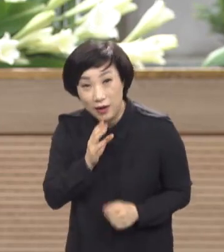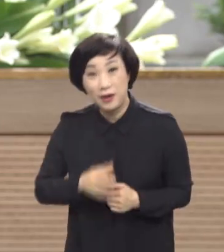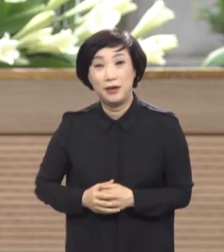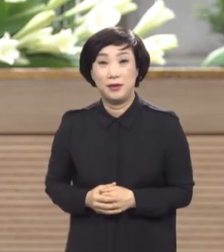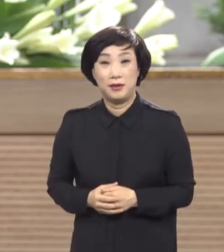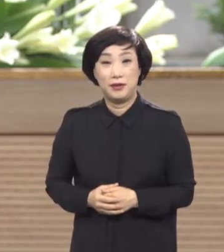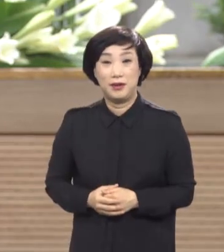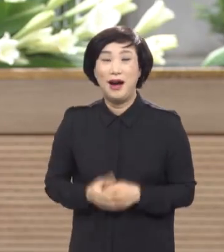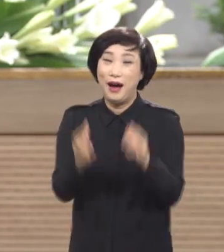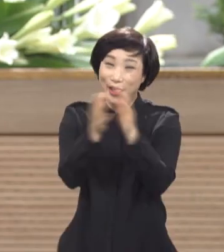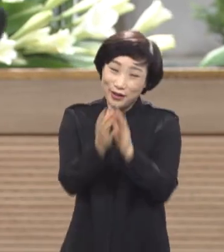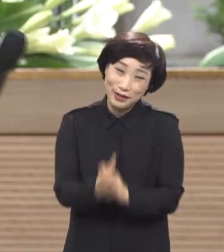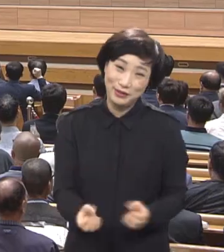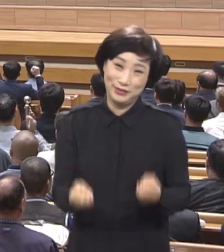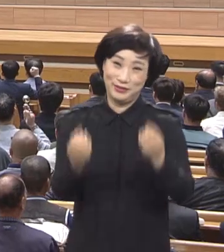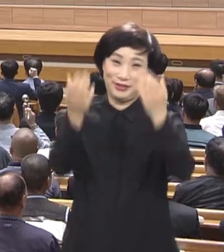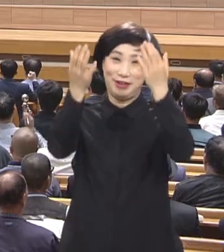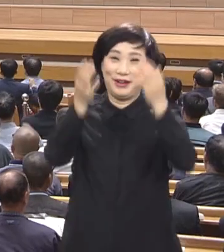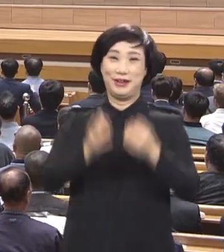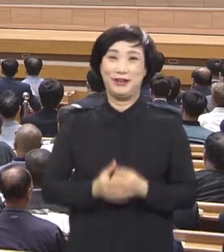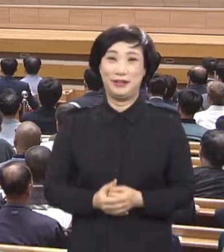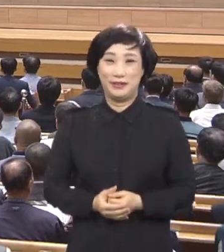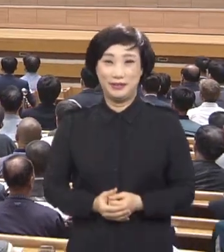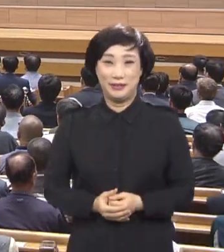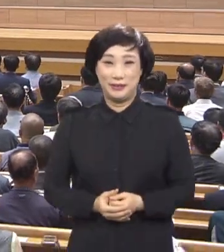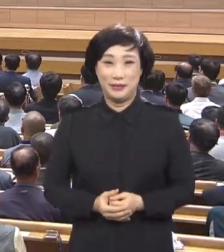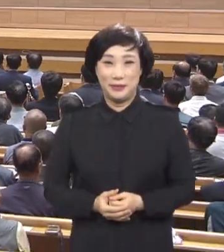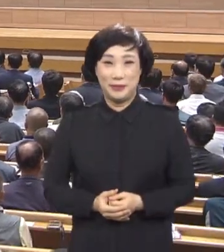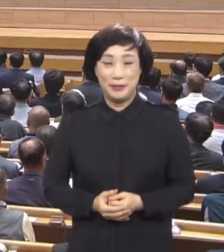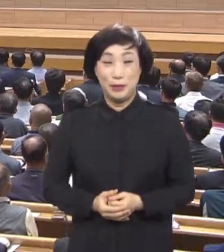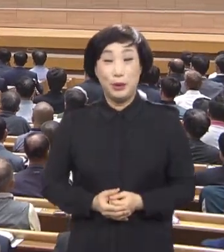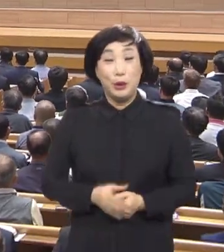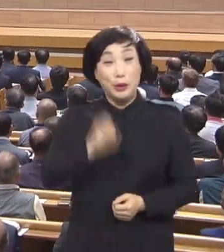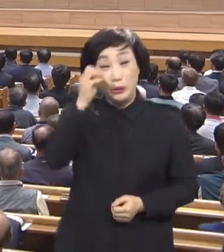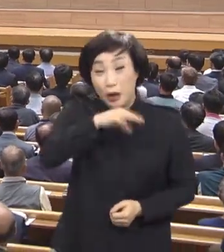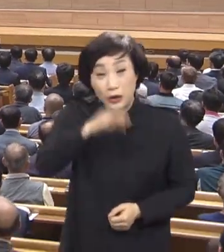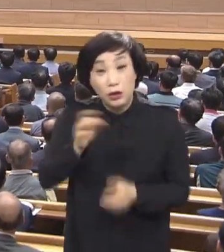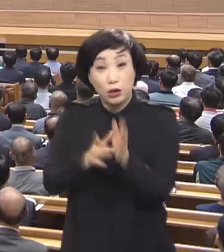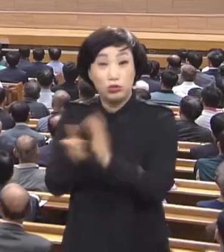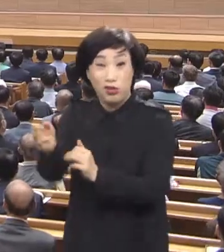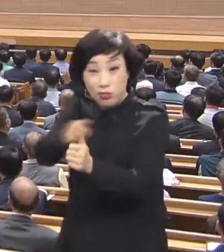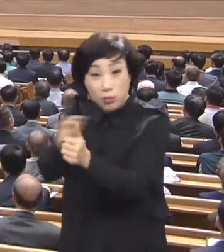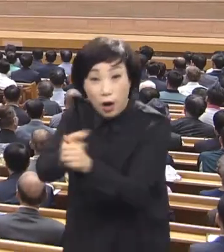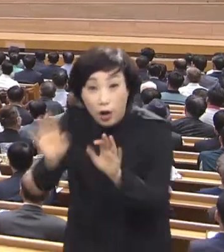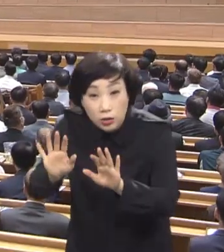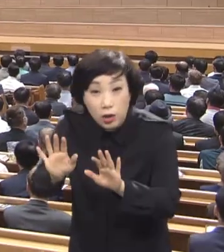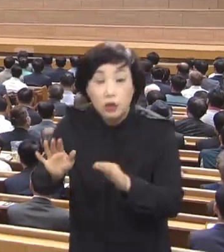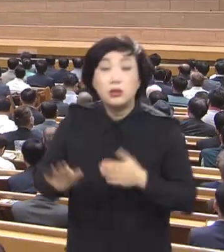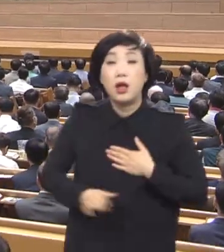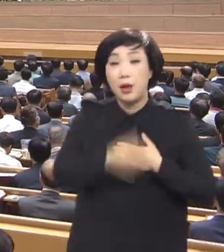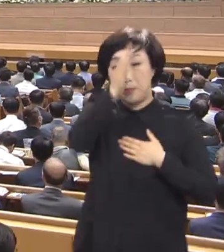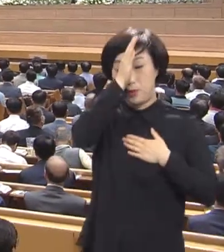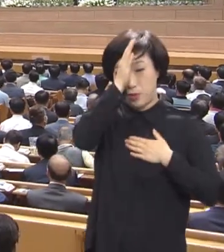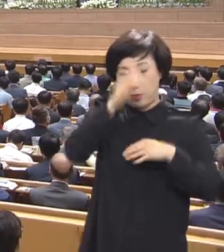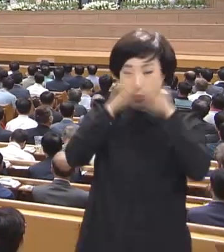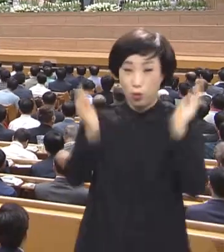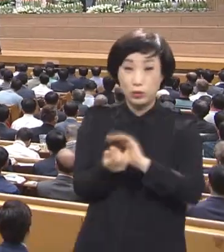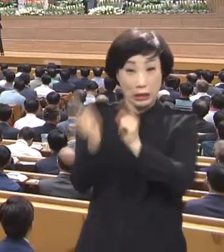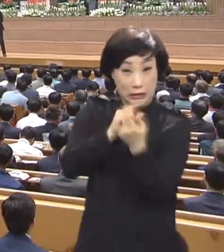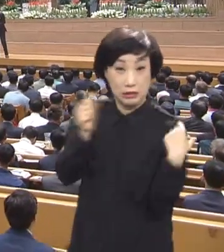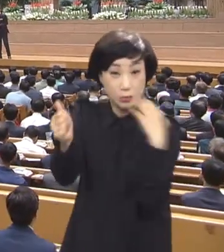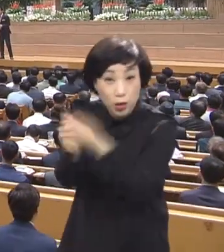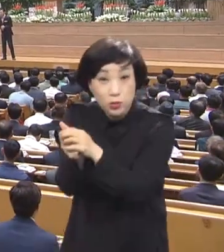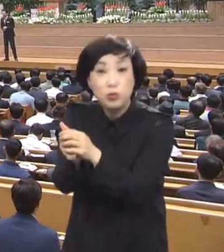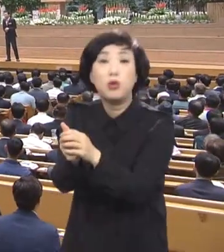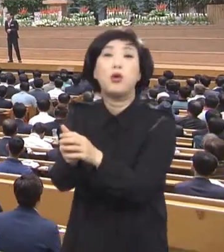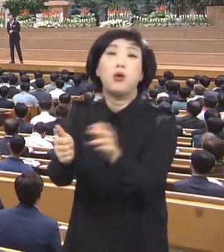할렐루야 그냥 맞는 게 아니라 나의 질병을 짊어주고 만난다 이 말이오